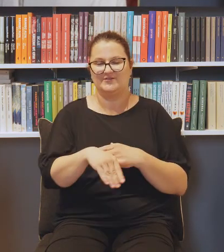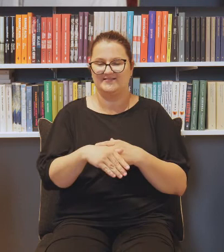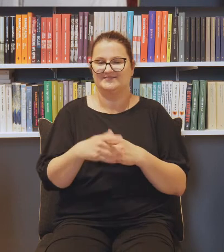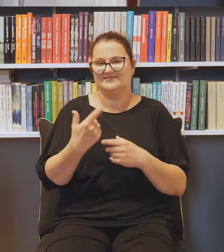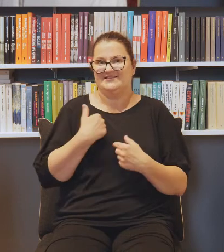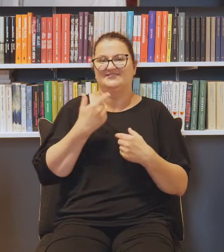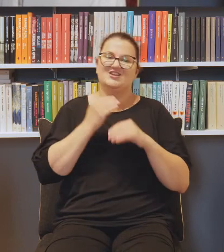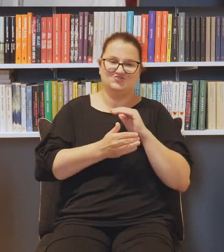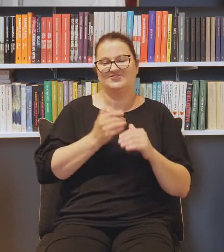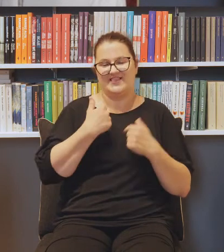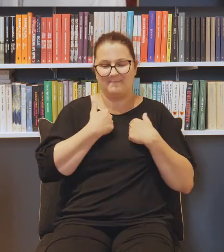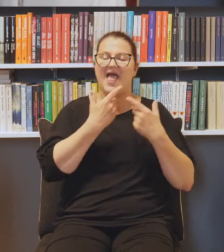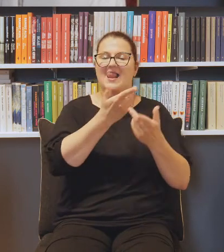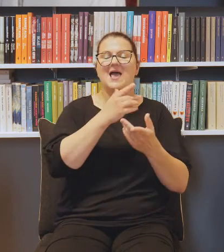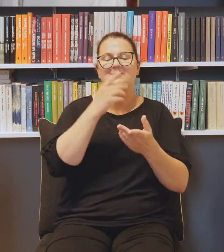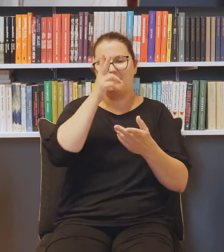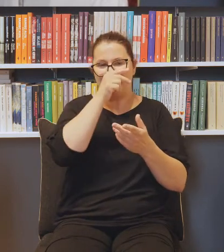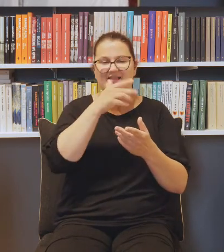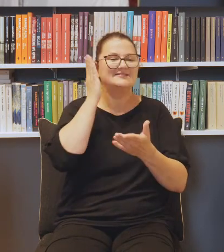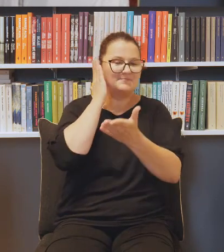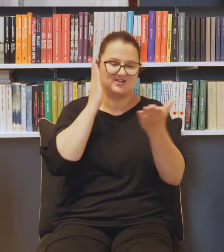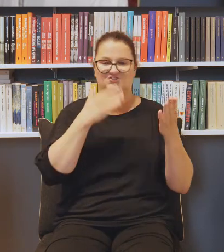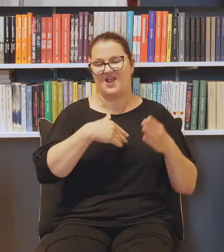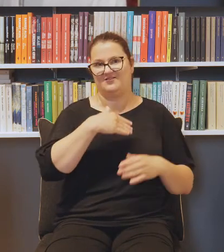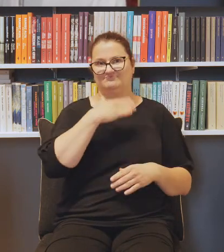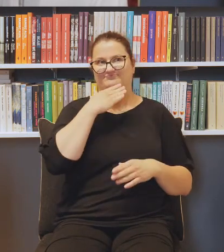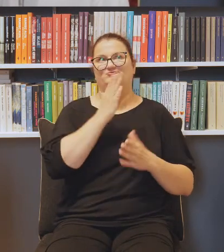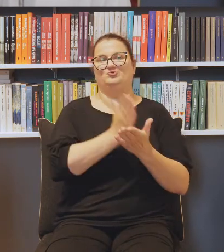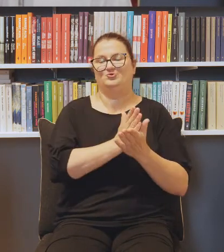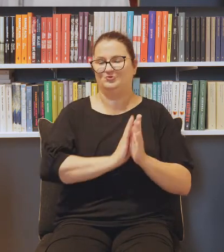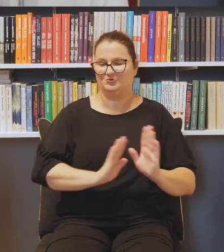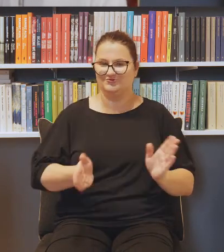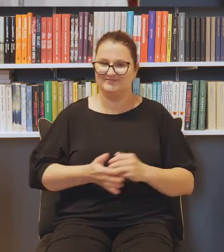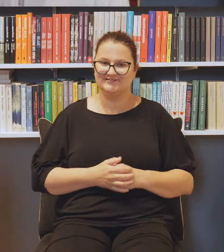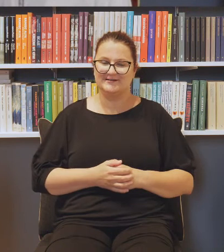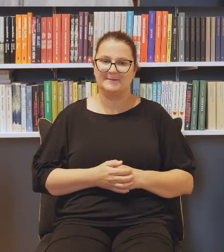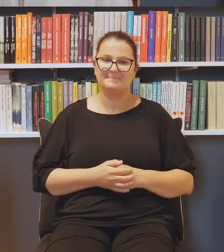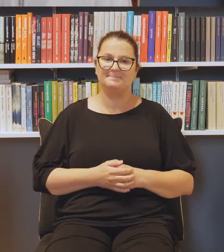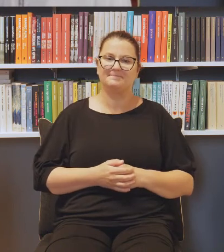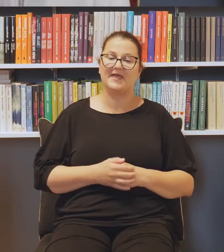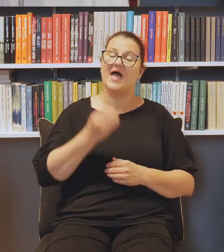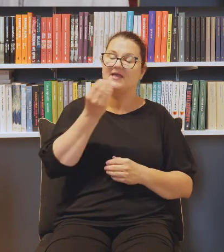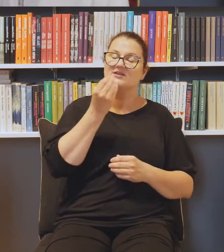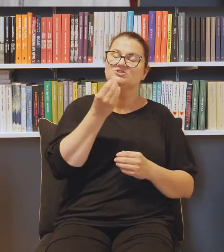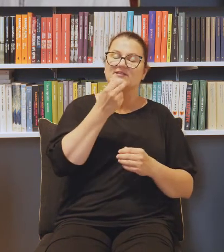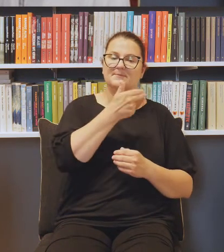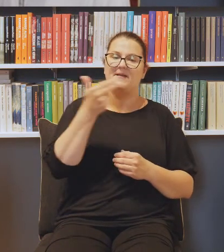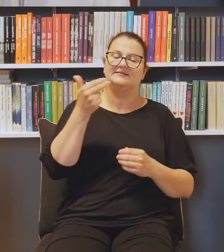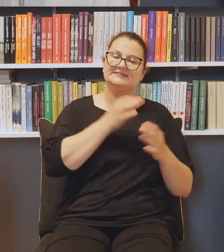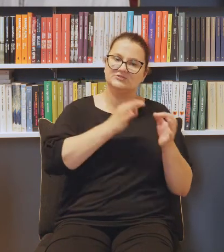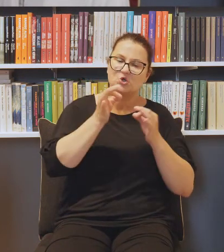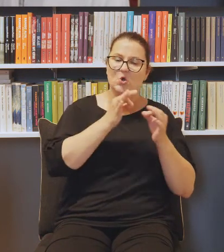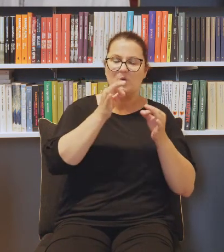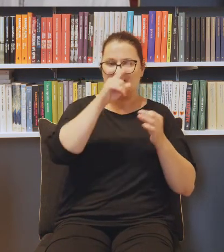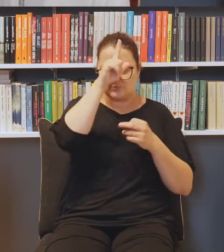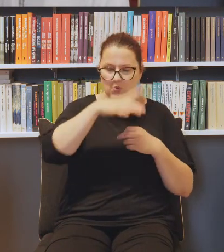Pabianiczan, bo nie musieli już znosić moich tych. W kontekście historii ludowej, w